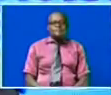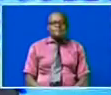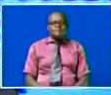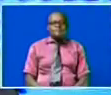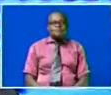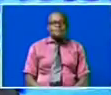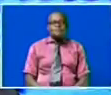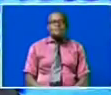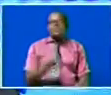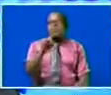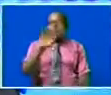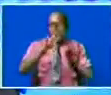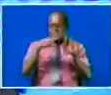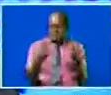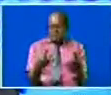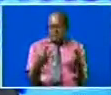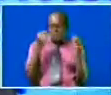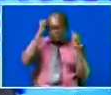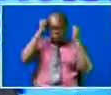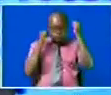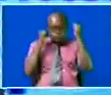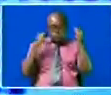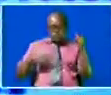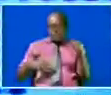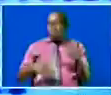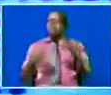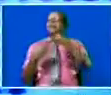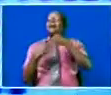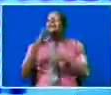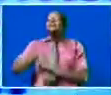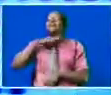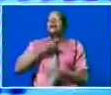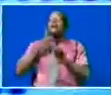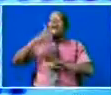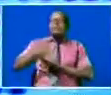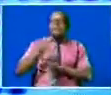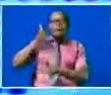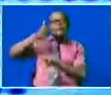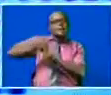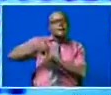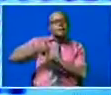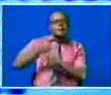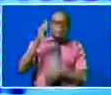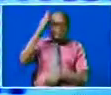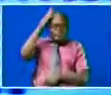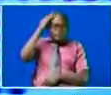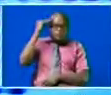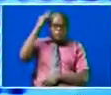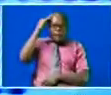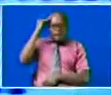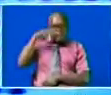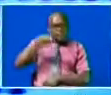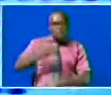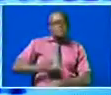Mtazamaji, moja ya familia za wanajeshi wanane ambao walifariki kutokana na shambulizi la doble kule nchini Somalia imejawa